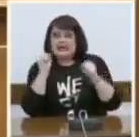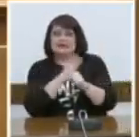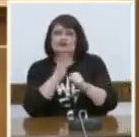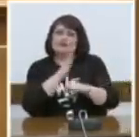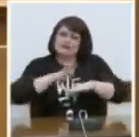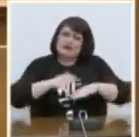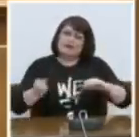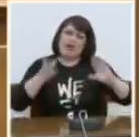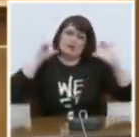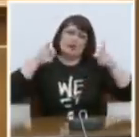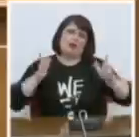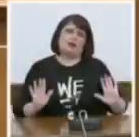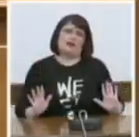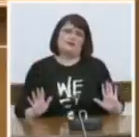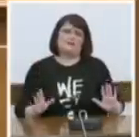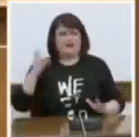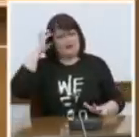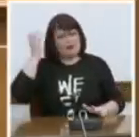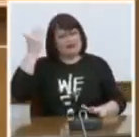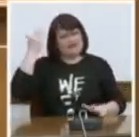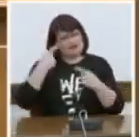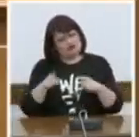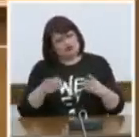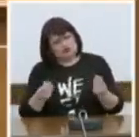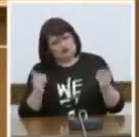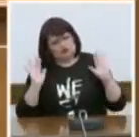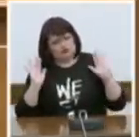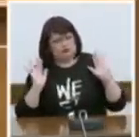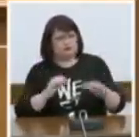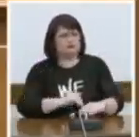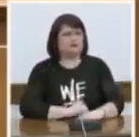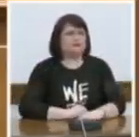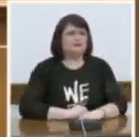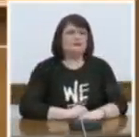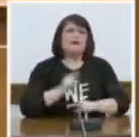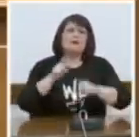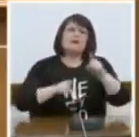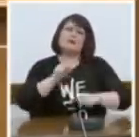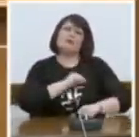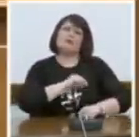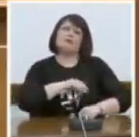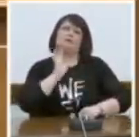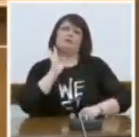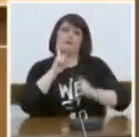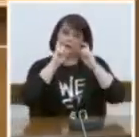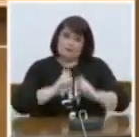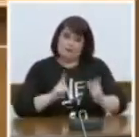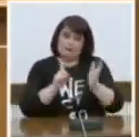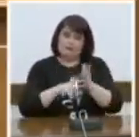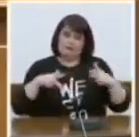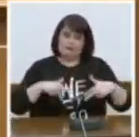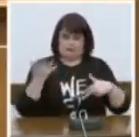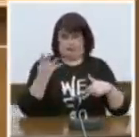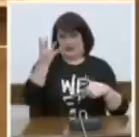Τη θυμόταν αλλιώς τα προηγούμενα χρόνια. Μόνο προς όφελος κάποιων συμφερόντων. Και όφιλε η κυβέρνηση την προηγούμενη τετραετία να κάνει